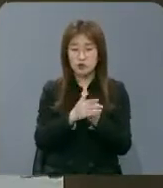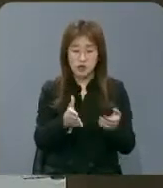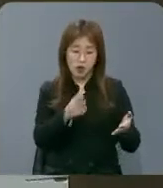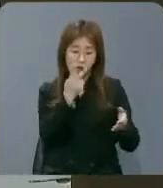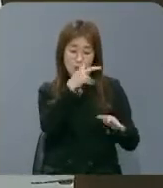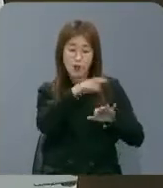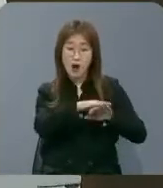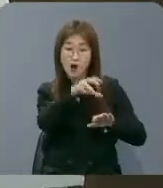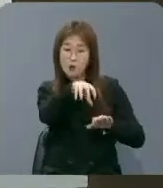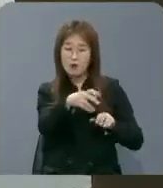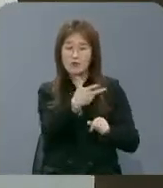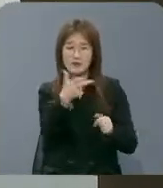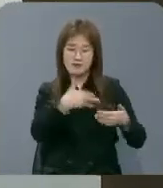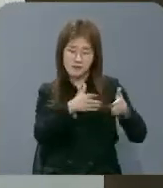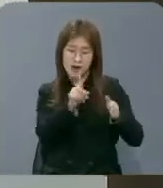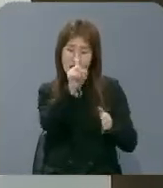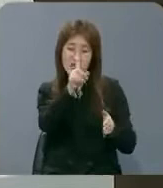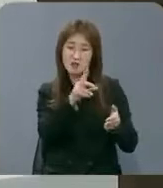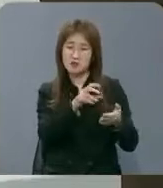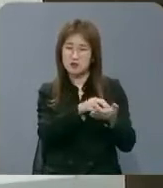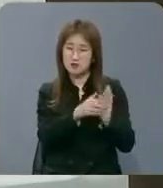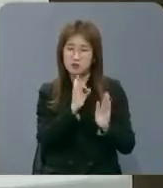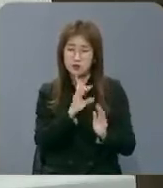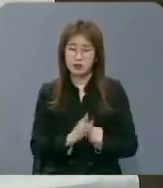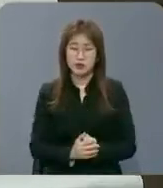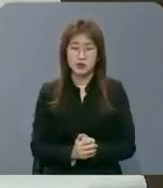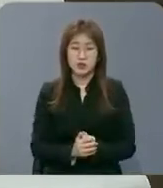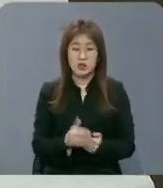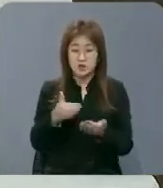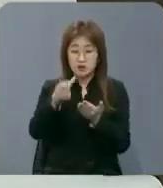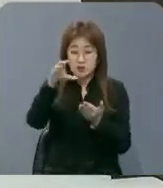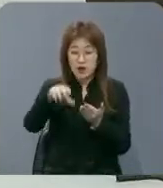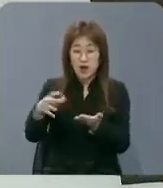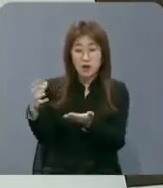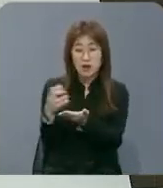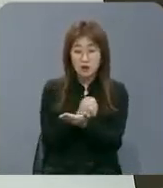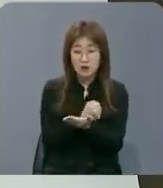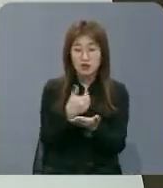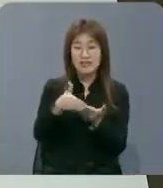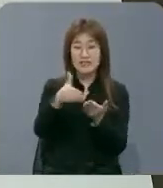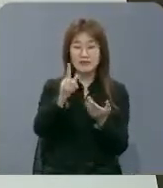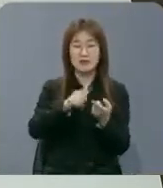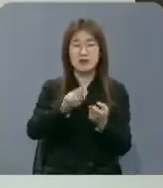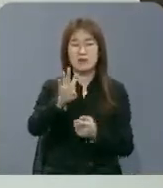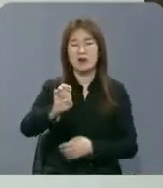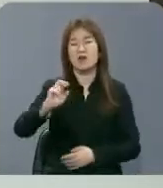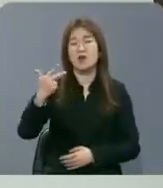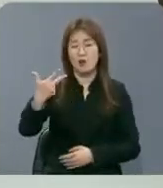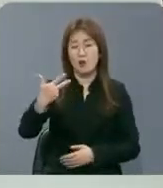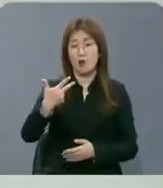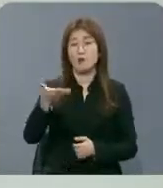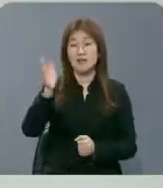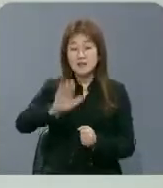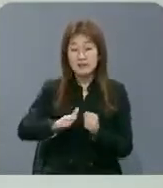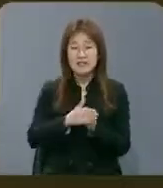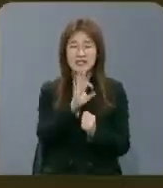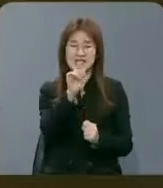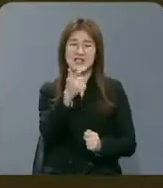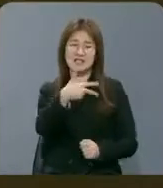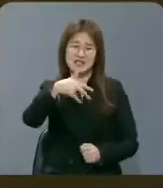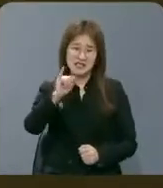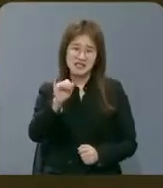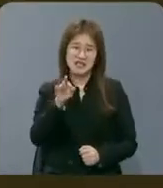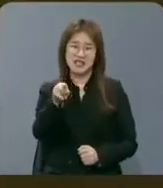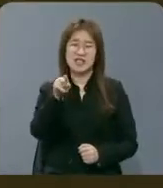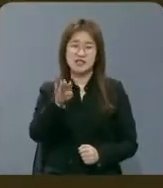방 1칸 정도에 불과합니다 미술관이 보유한 이중섭 의원 아닌 47 점이지만 은지 화와 엽서